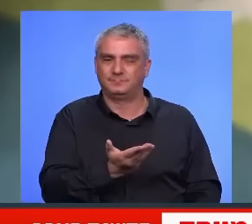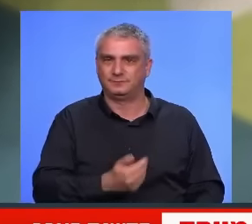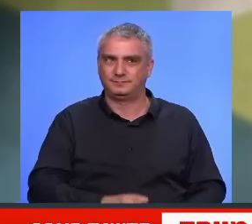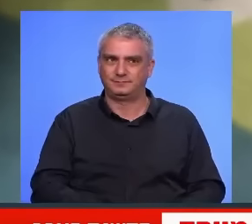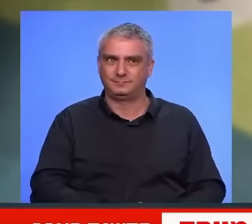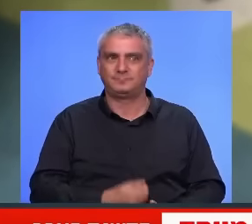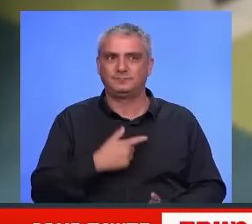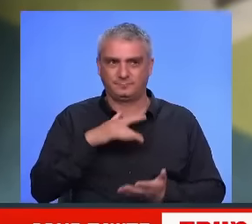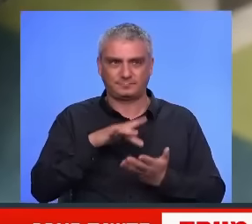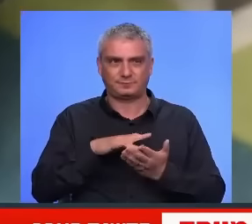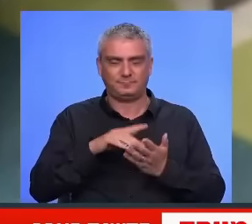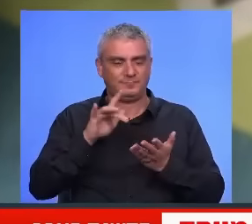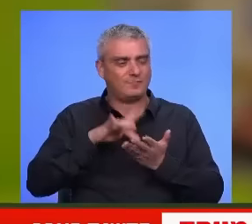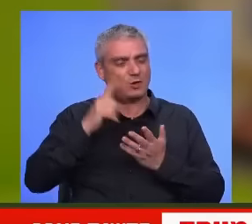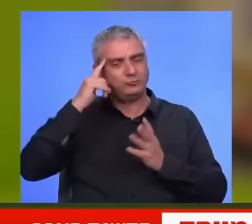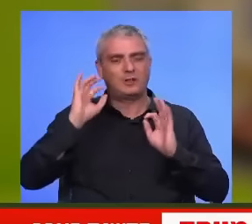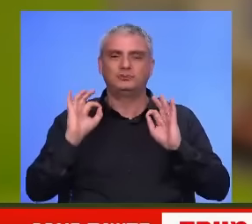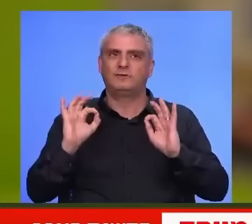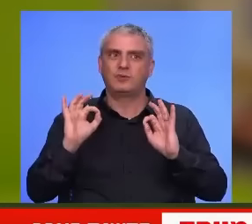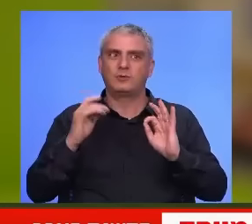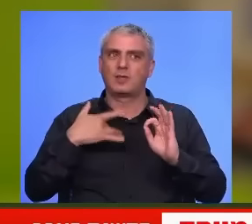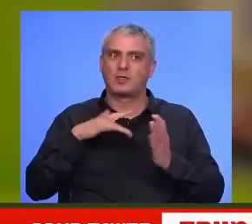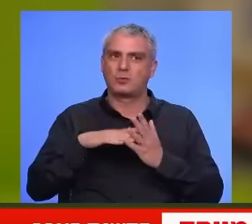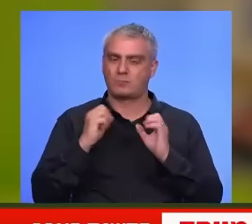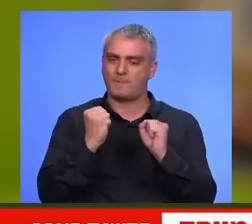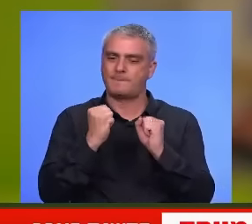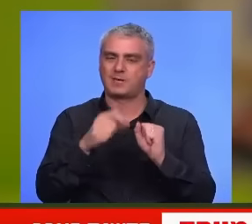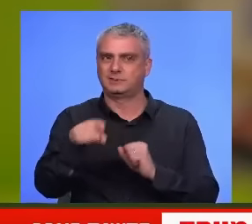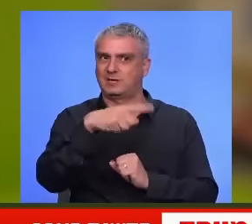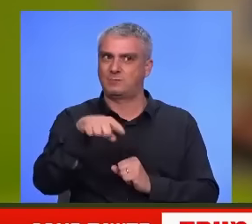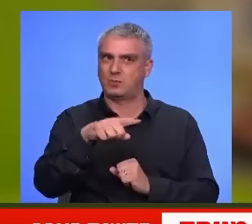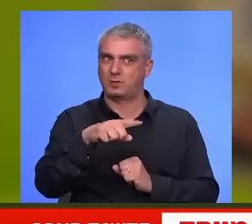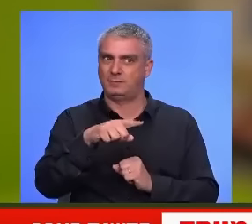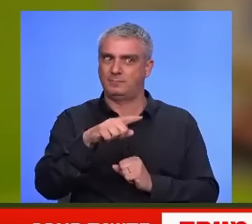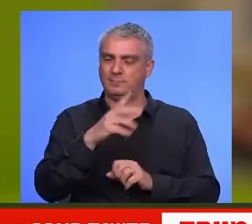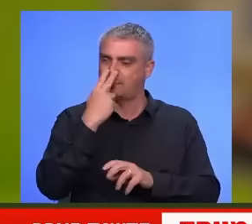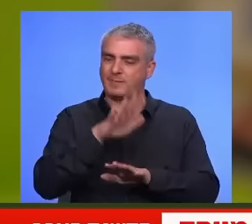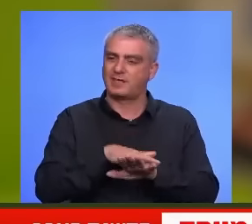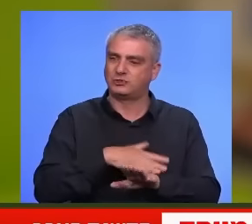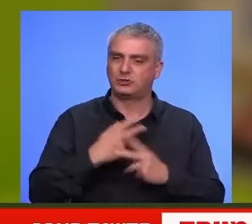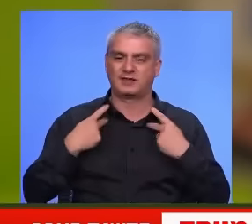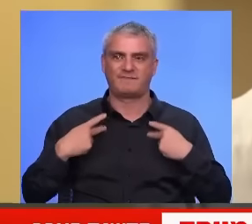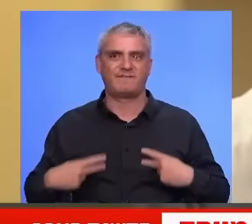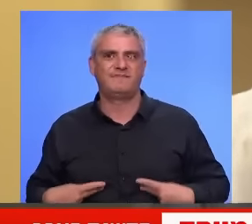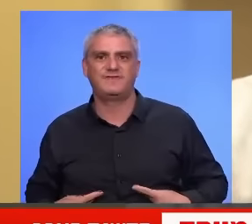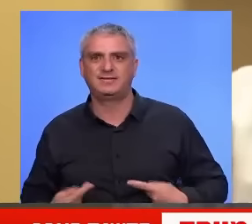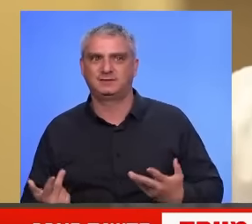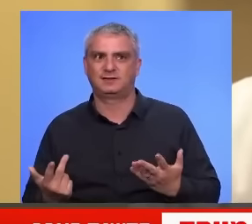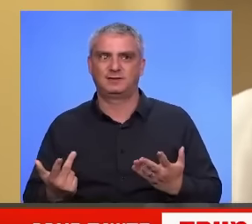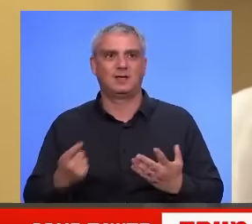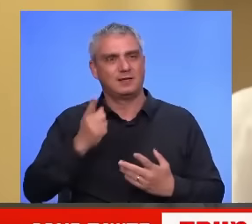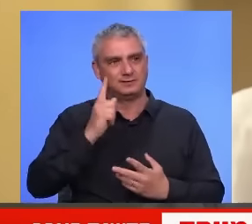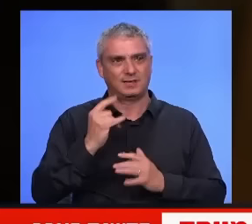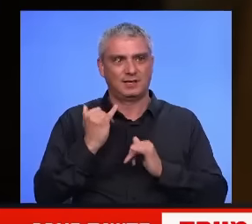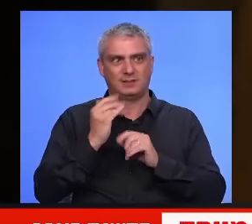אנחנו נמצאים פה באי של שפיות. אנחנו פה מחזיקים אותם. רגשית ופיזית. אתה צריך להביא אותה